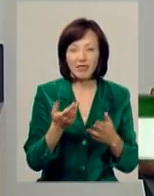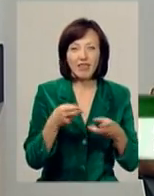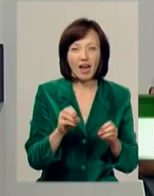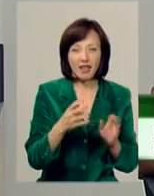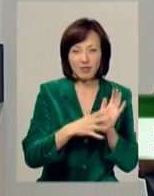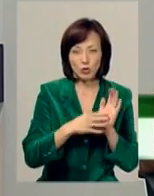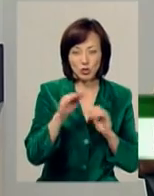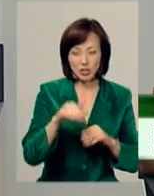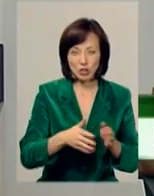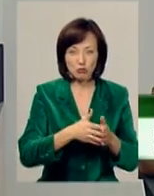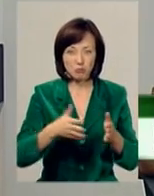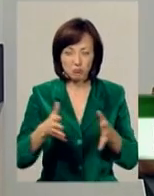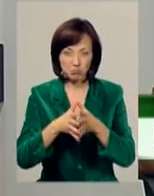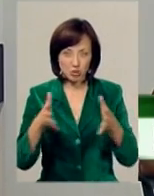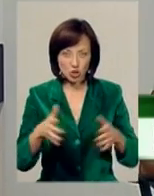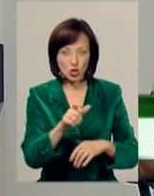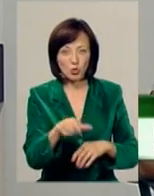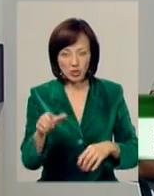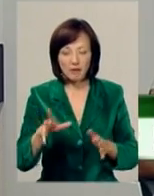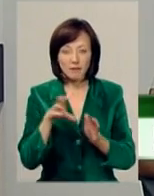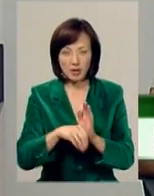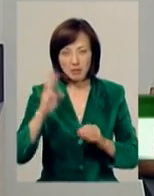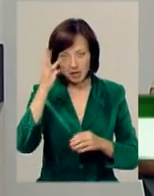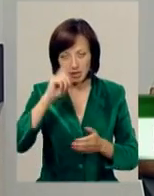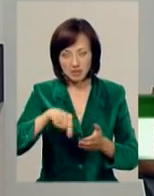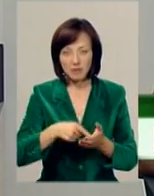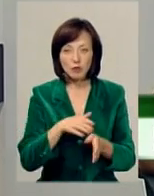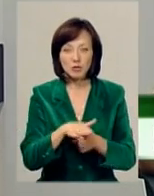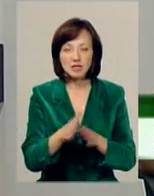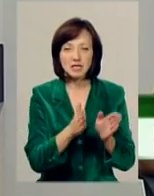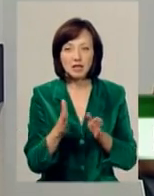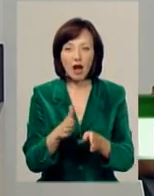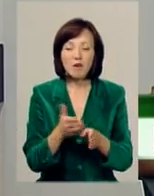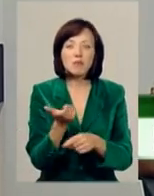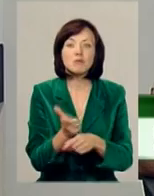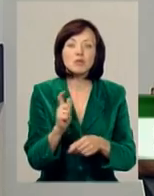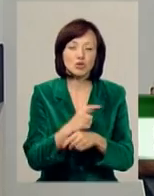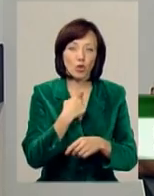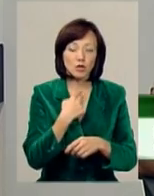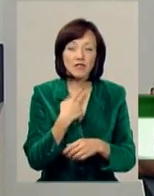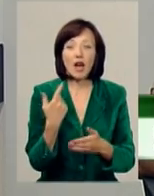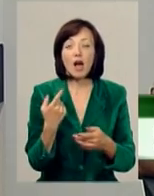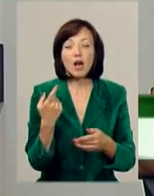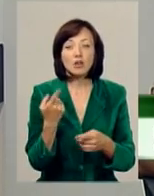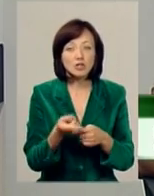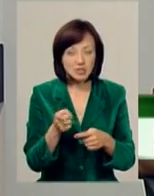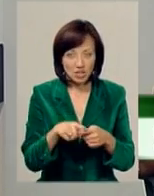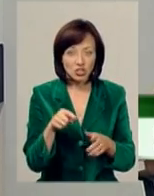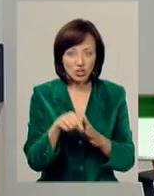90 000 власне до цих відноситься іх і місто Хмельницький будуть відбуватись за системою абсолютної більшості тобто